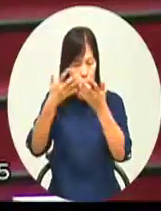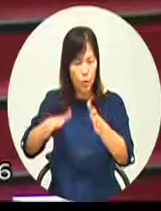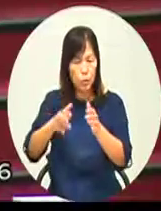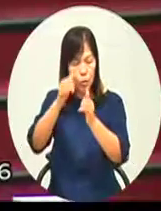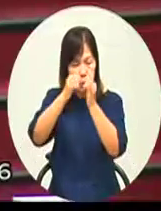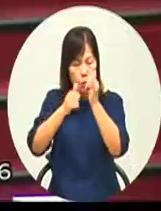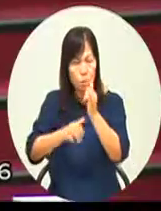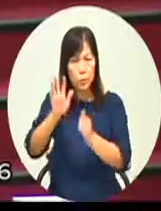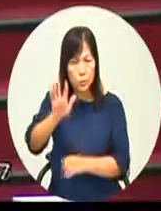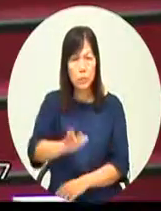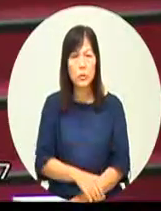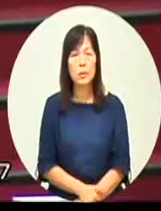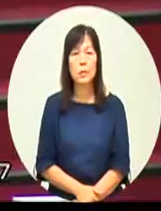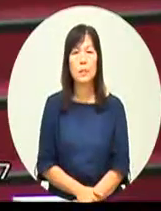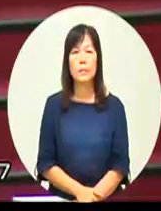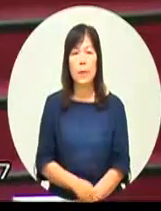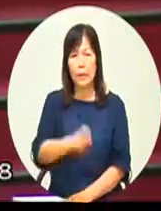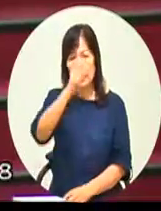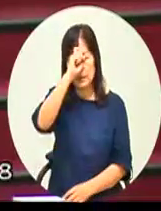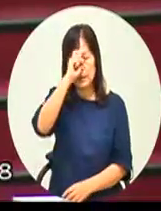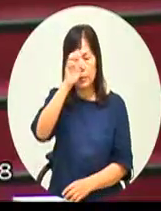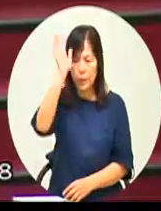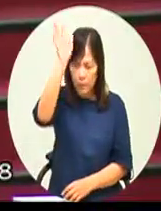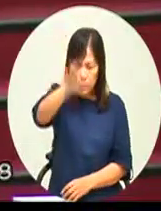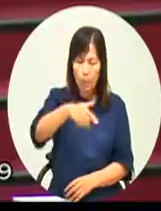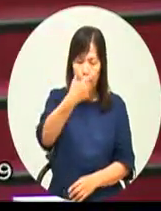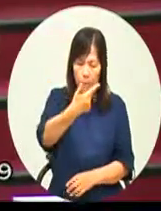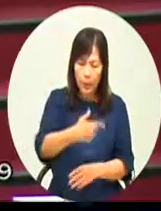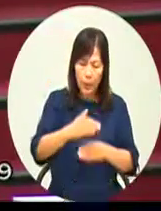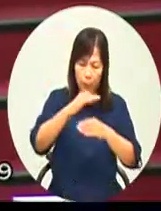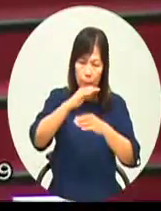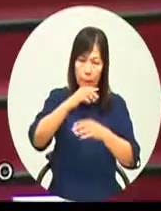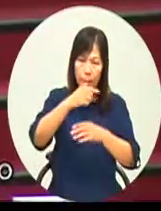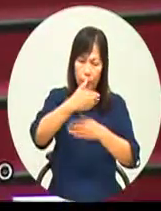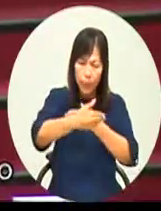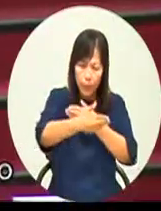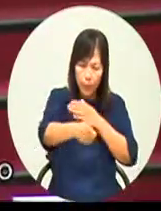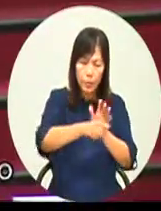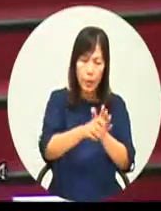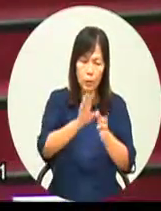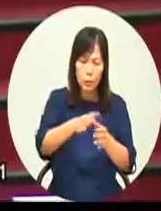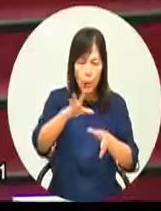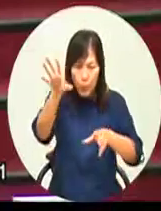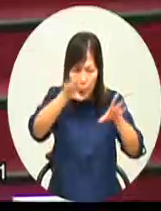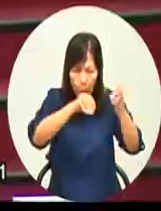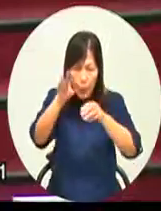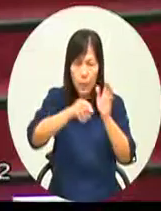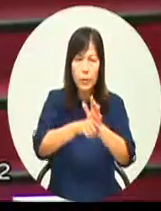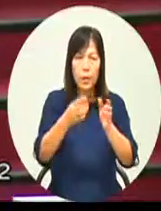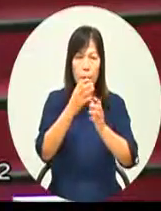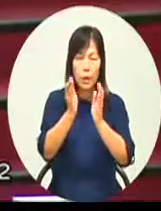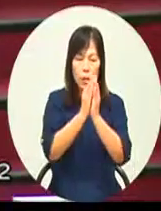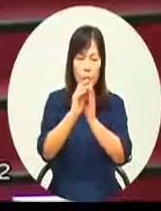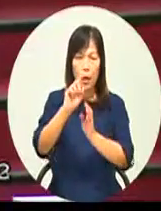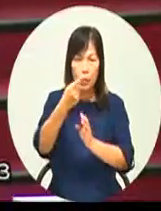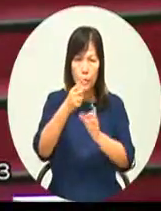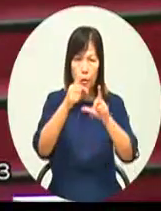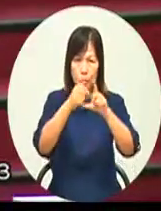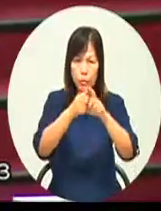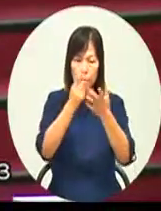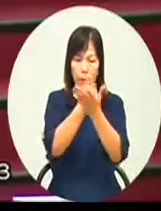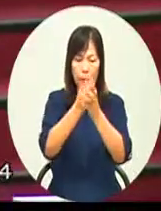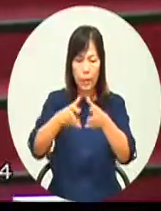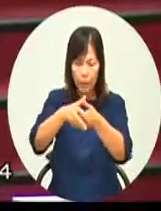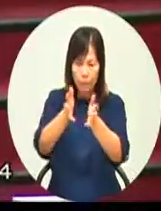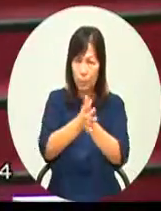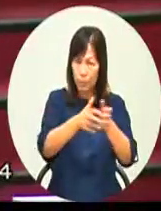局将来能够逐步的收集一些我们桃园区各部